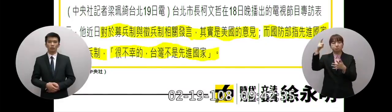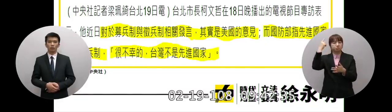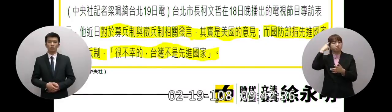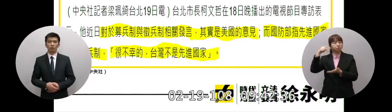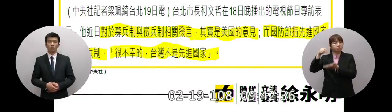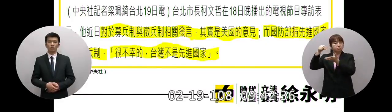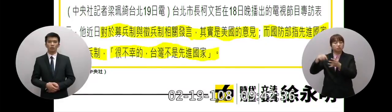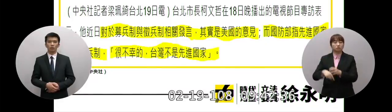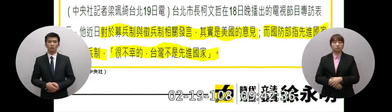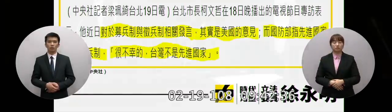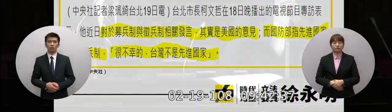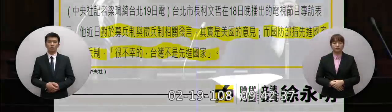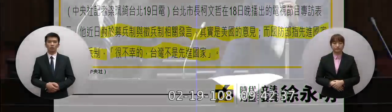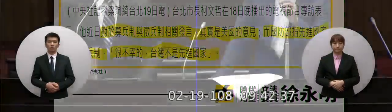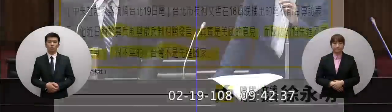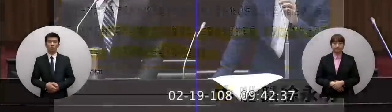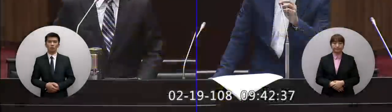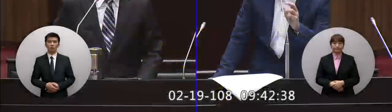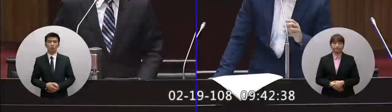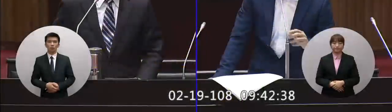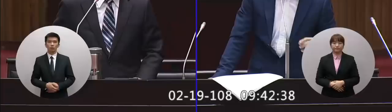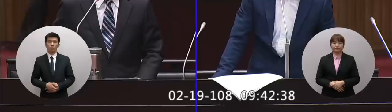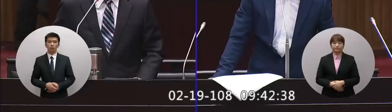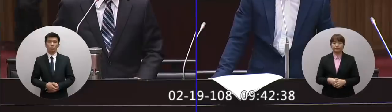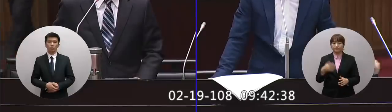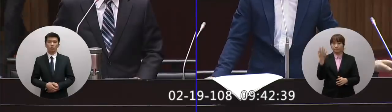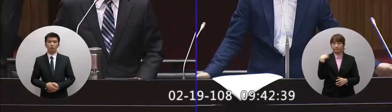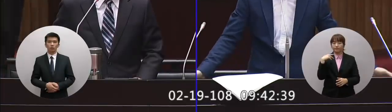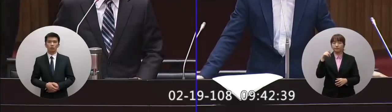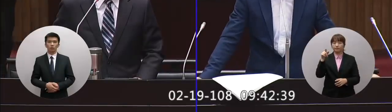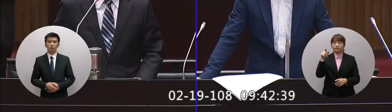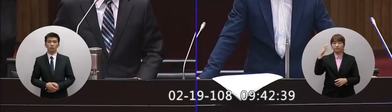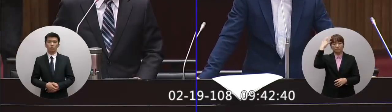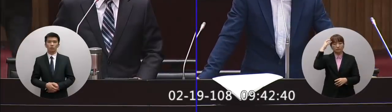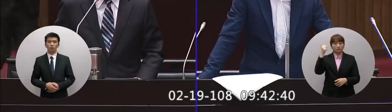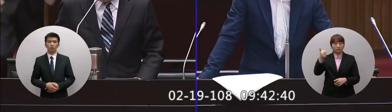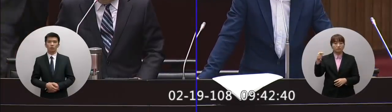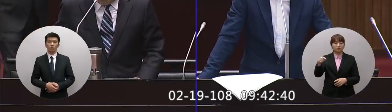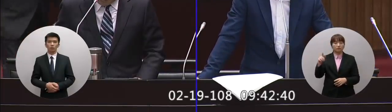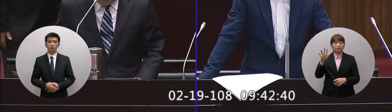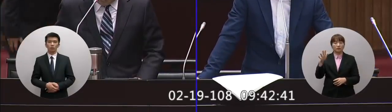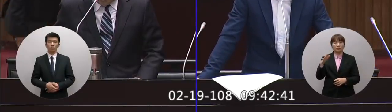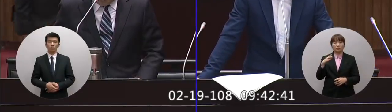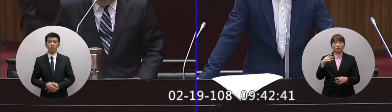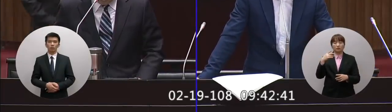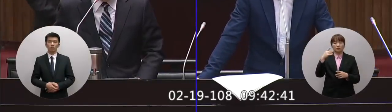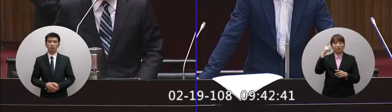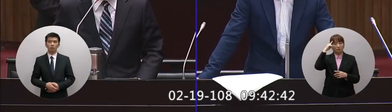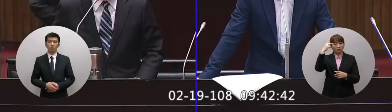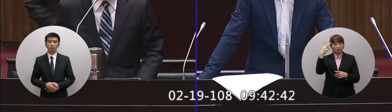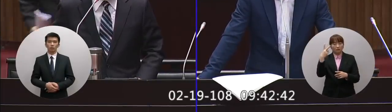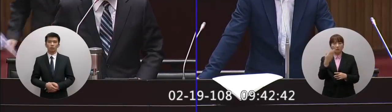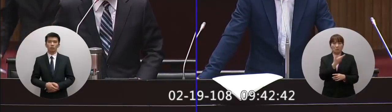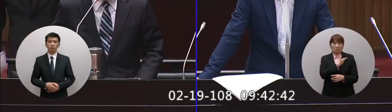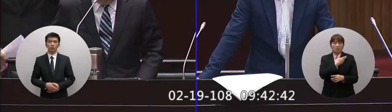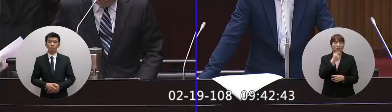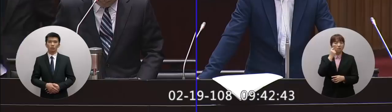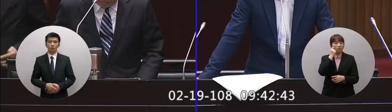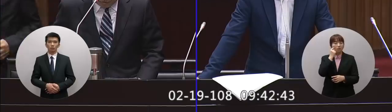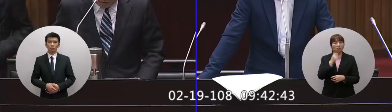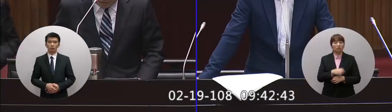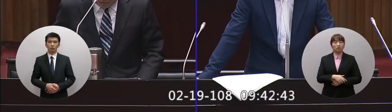见。好，那他之前讲，因为我目前连两天都撑不下去，